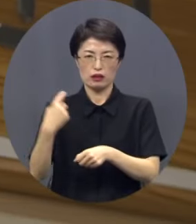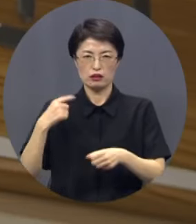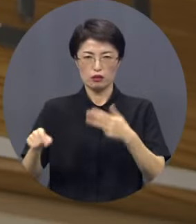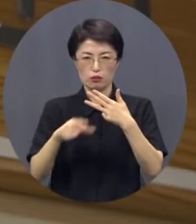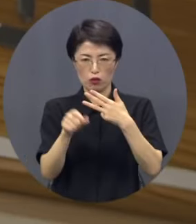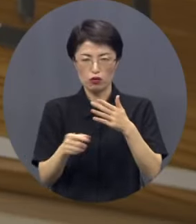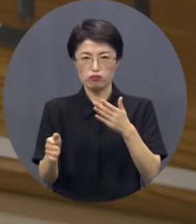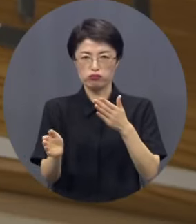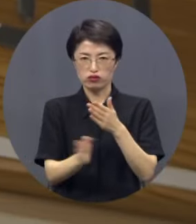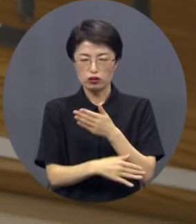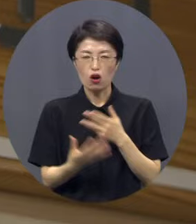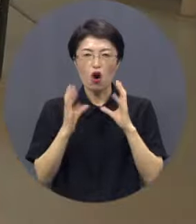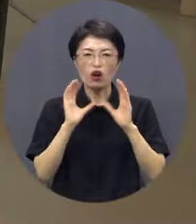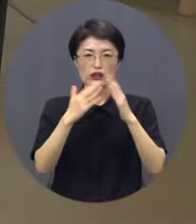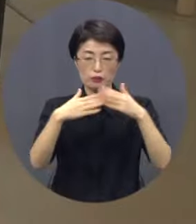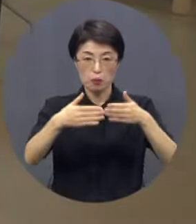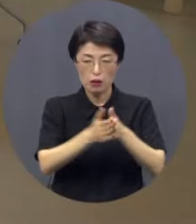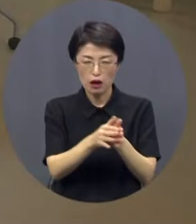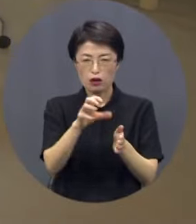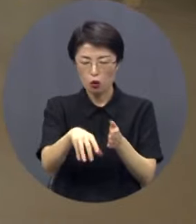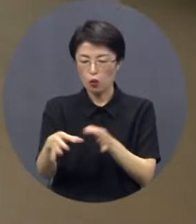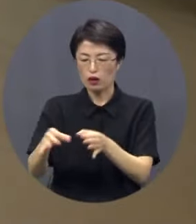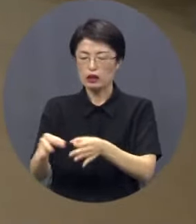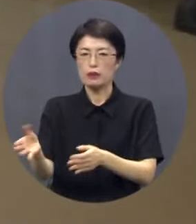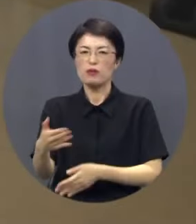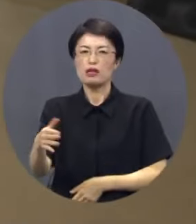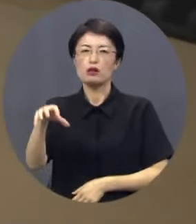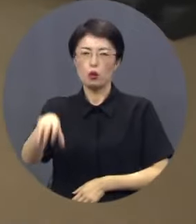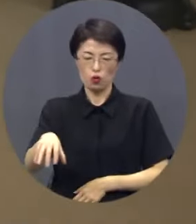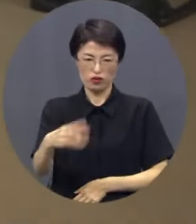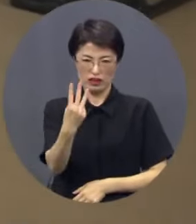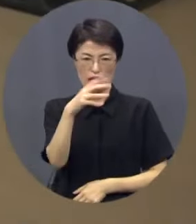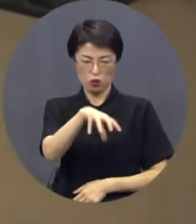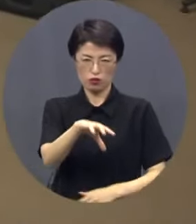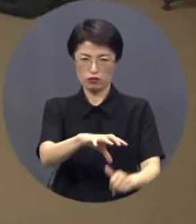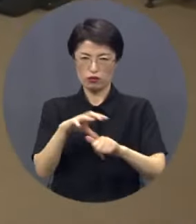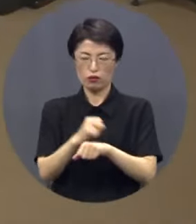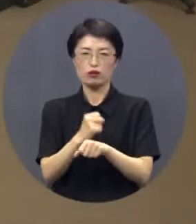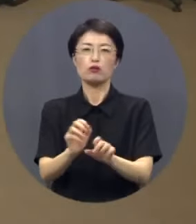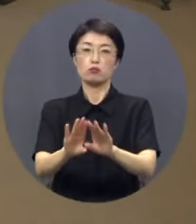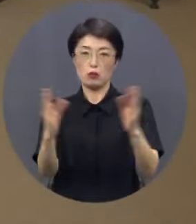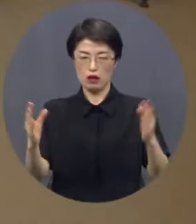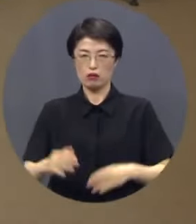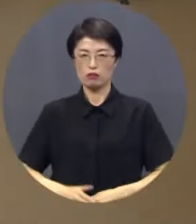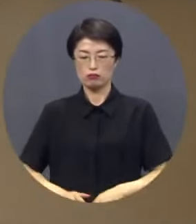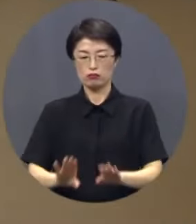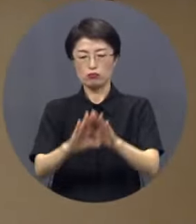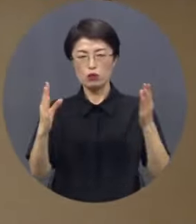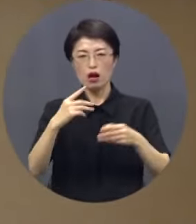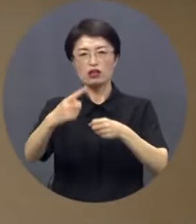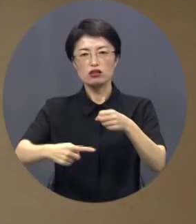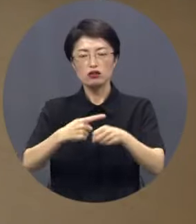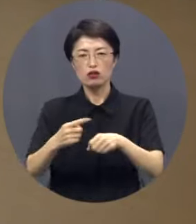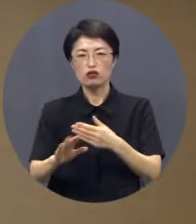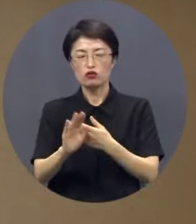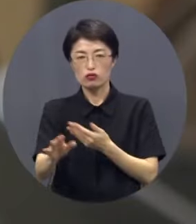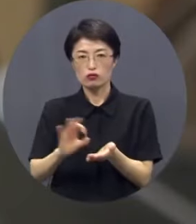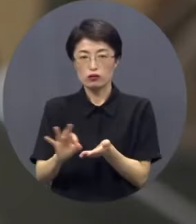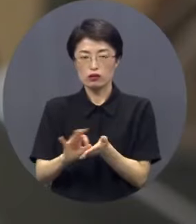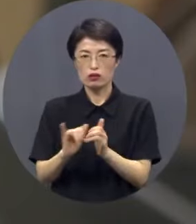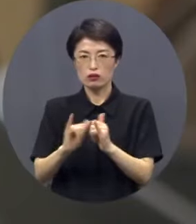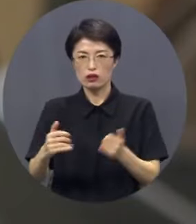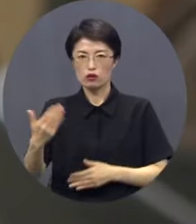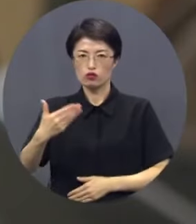어린이 집과 빈점포 등 세곳에 문을 열었습니다 개원 1년 만에 이용자는 을 넘어섰고